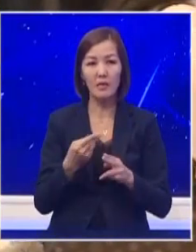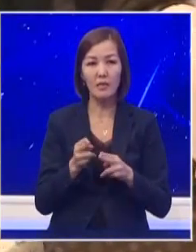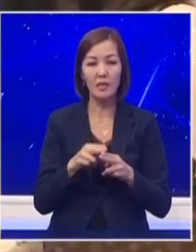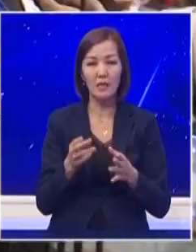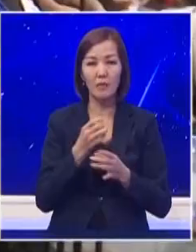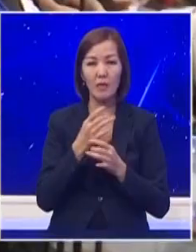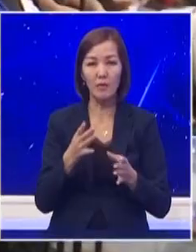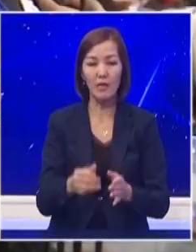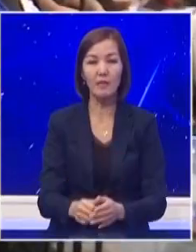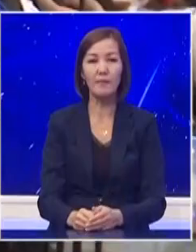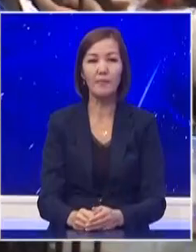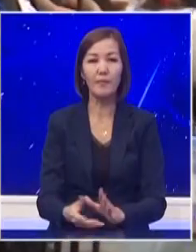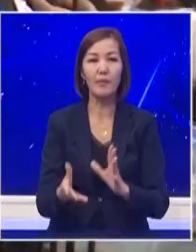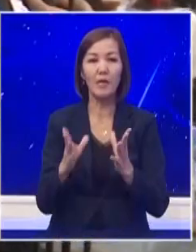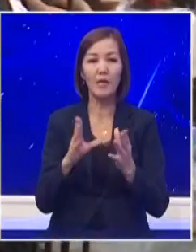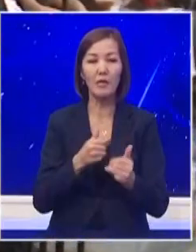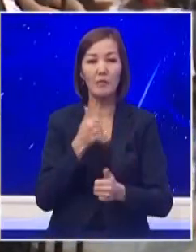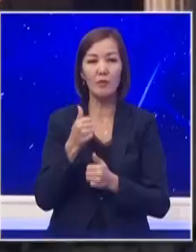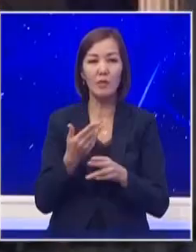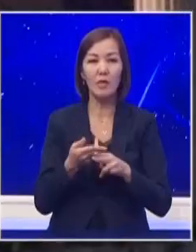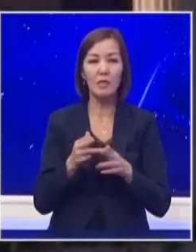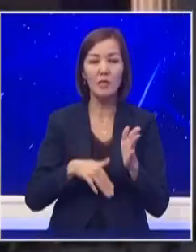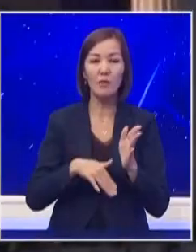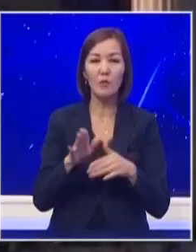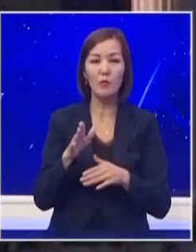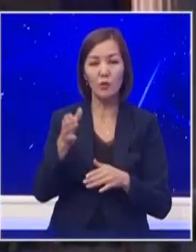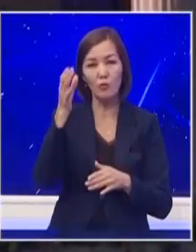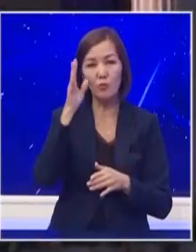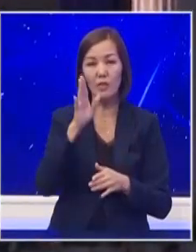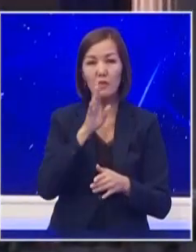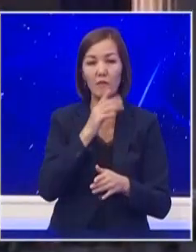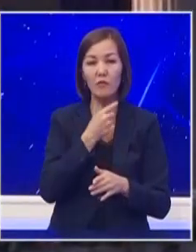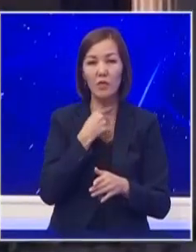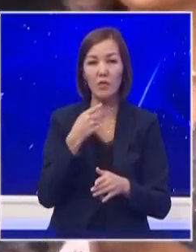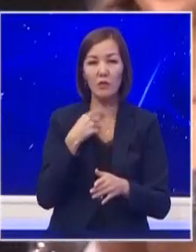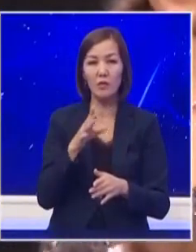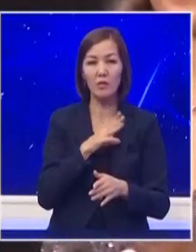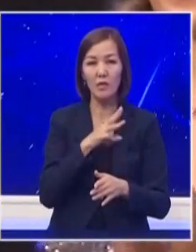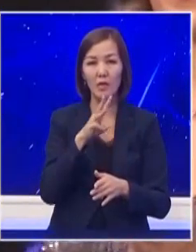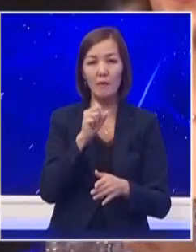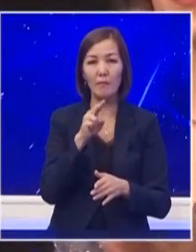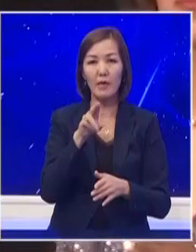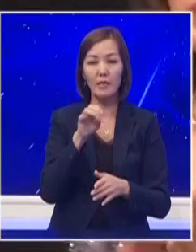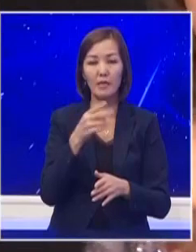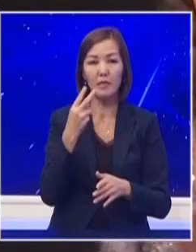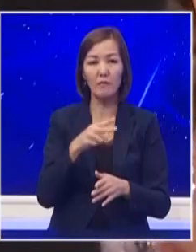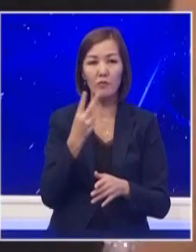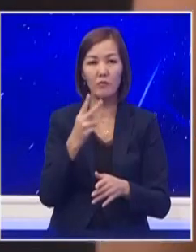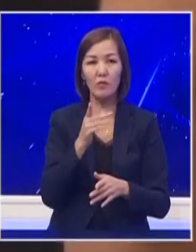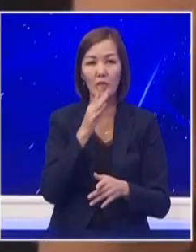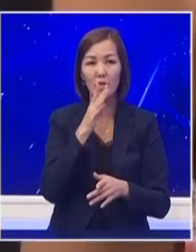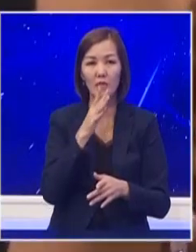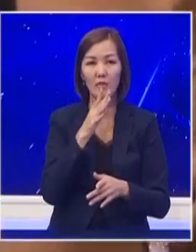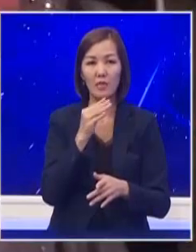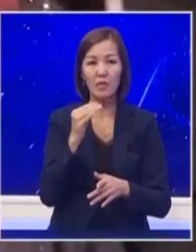мероприятие по результатам конкурса самые красивые и умной девушкой Талдыкоргана стала Мадина турдаш 22-летняя